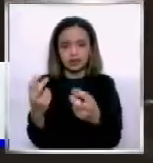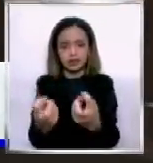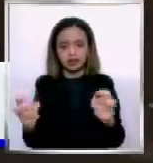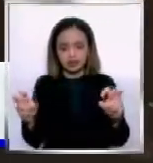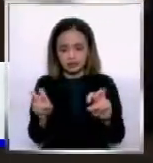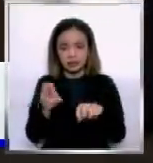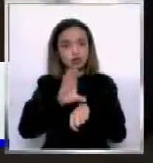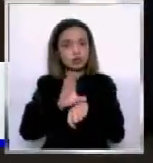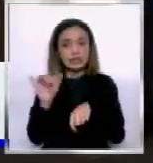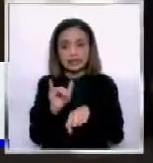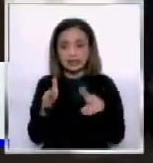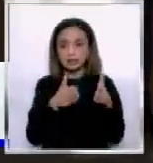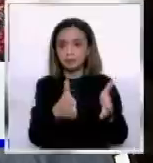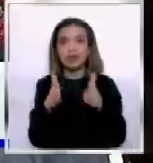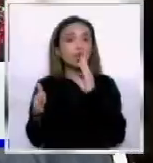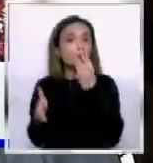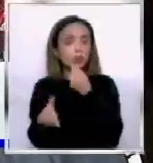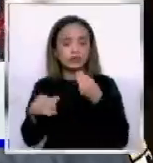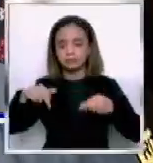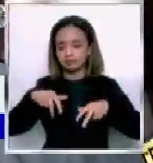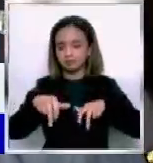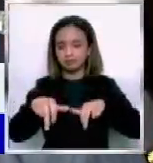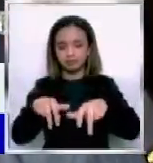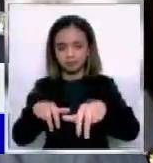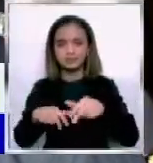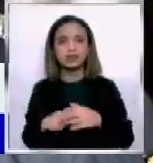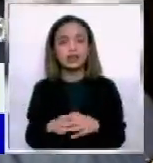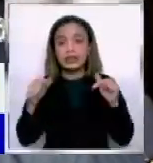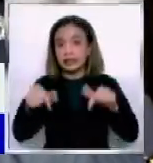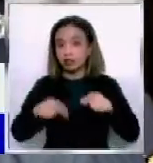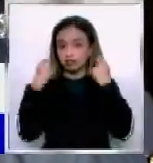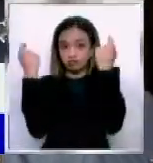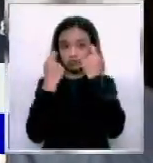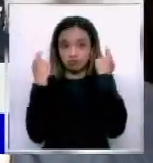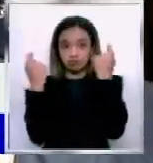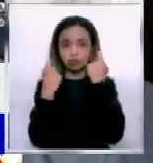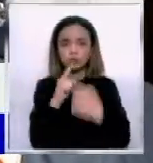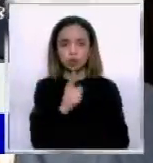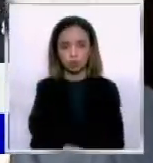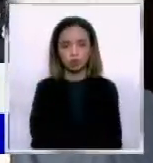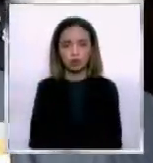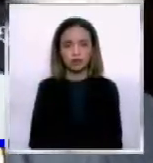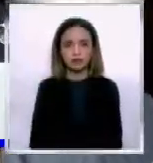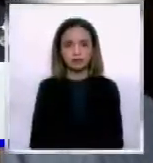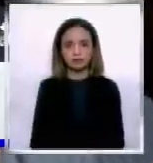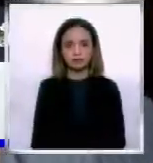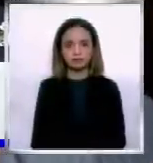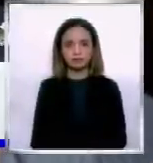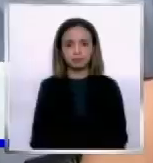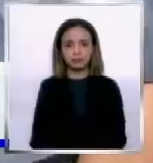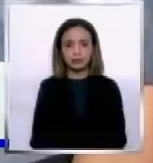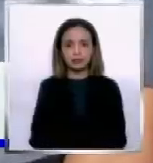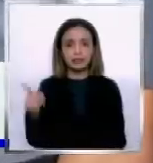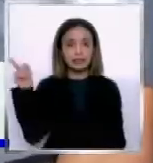saan dumagsa ang mga nag-alay-lakad. Kasi sa ganito pong mga selebrasyon, ay very active po ang ating mga force multipliers. So sila po ay kasama